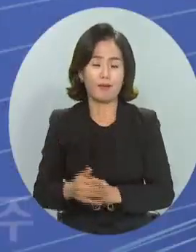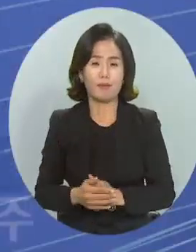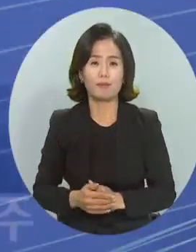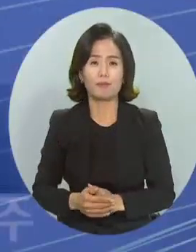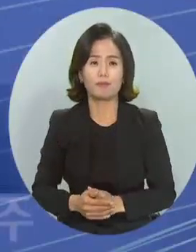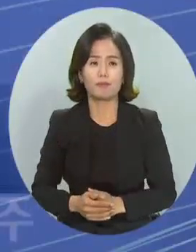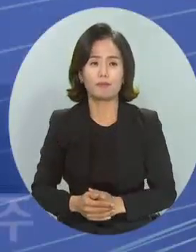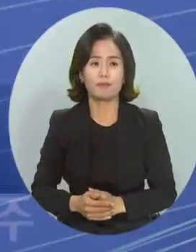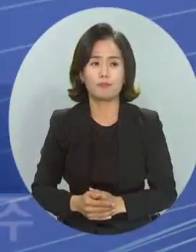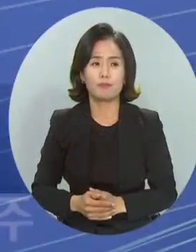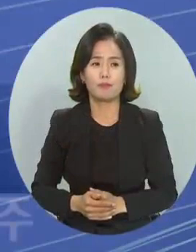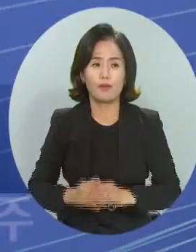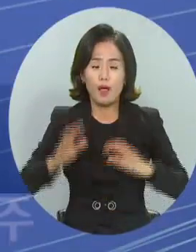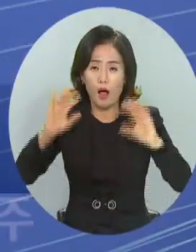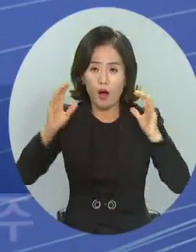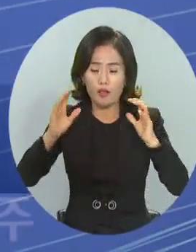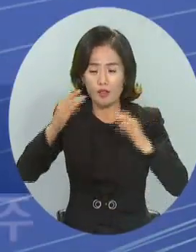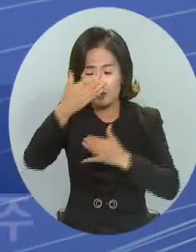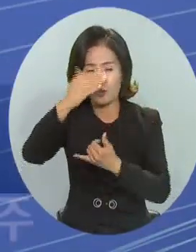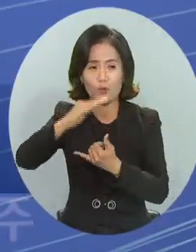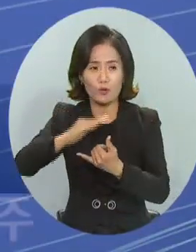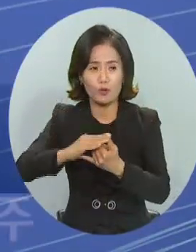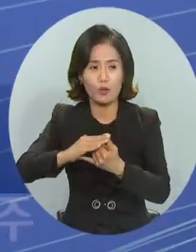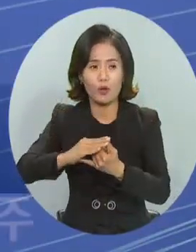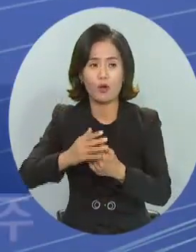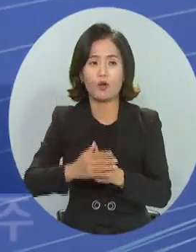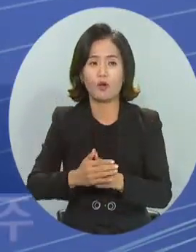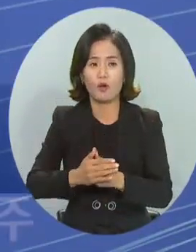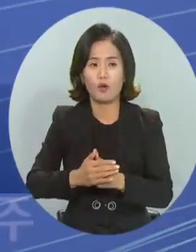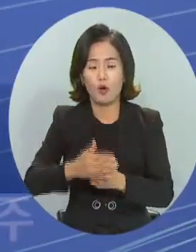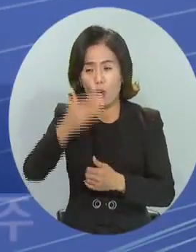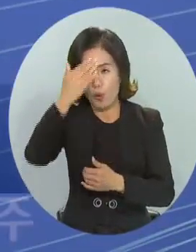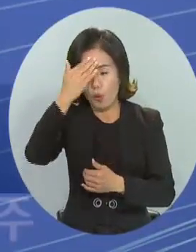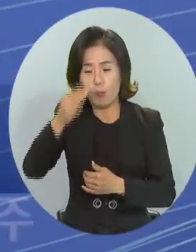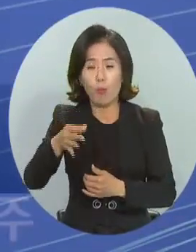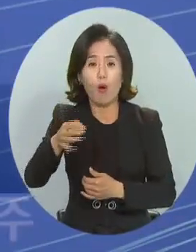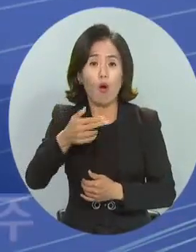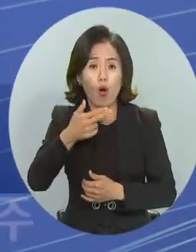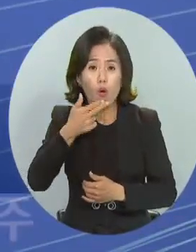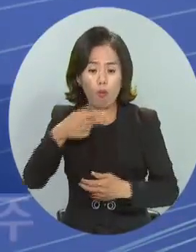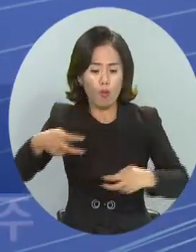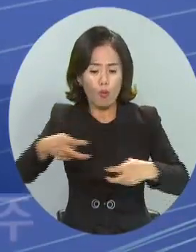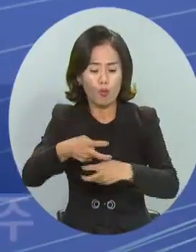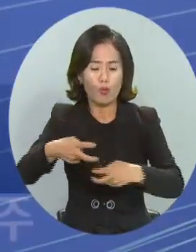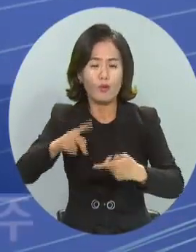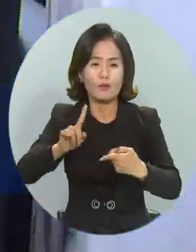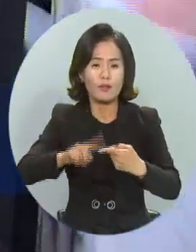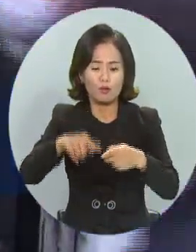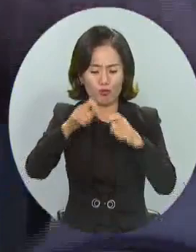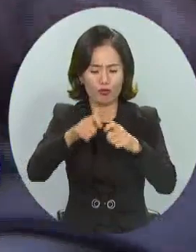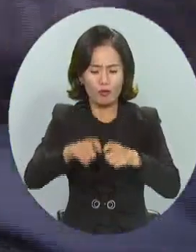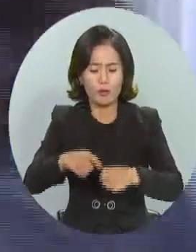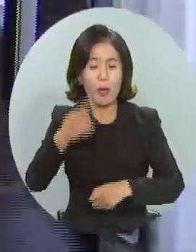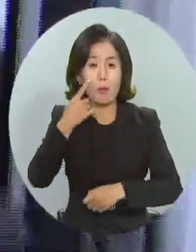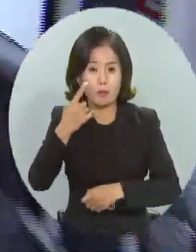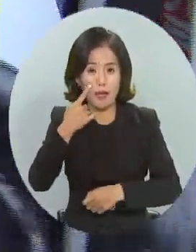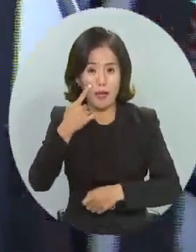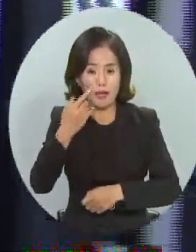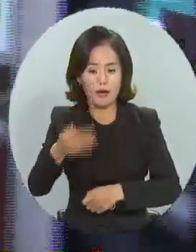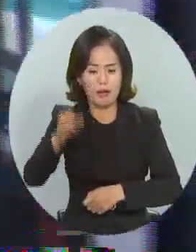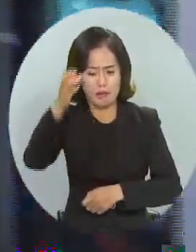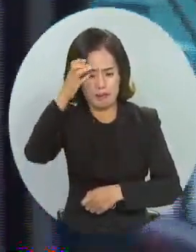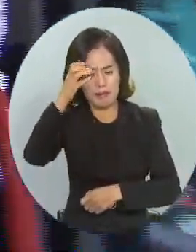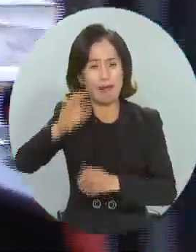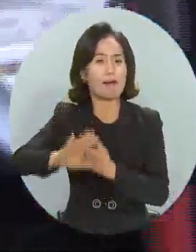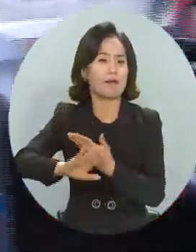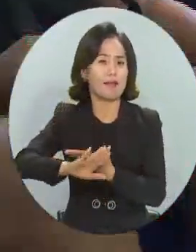어린이 무인교통과 청소년 패스정기권을 한번 구체화시켜보자라는 정도로. 하지만 이런 기대와